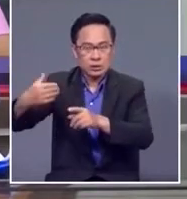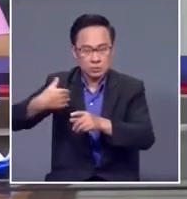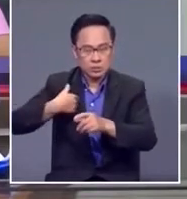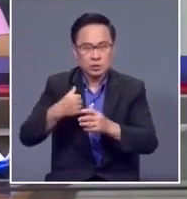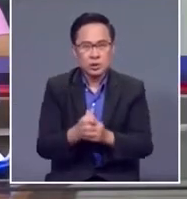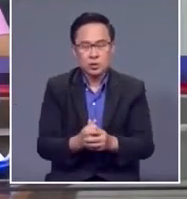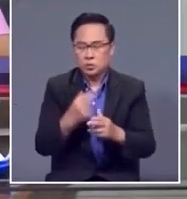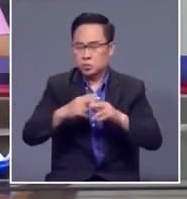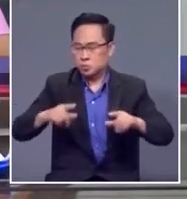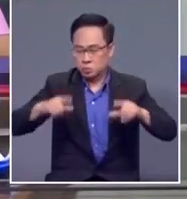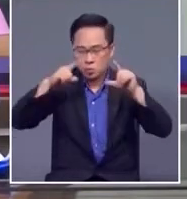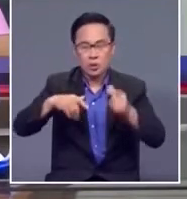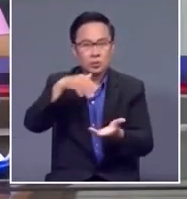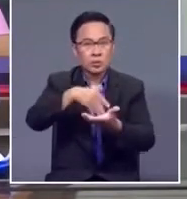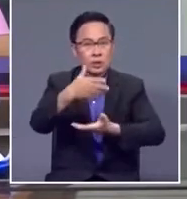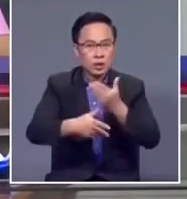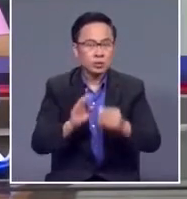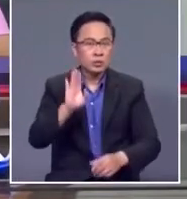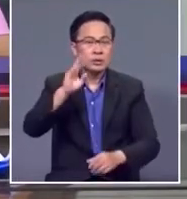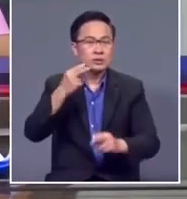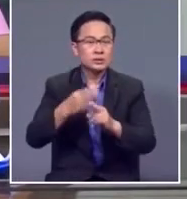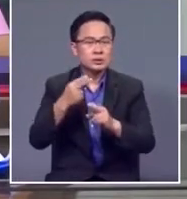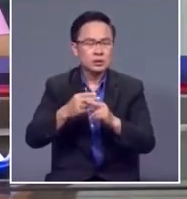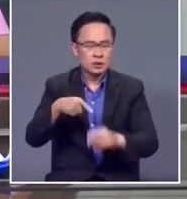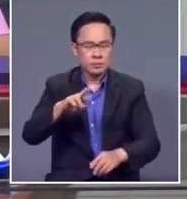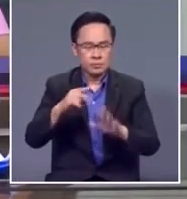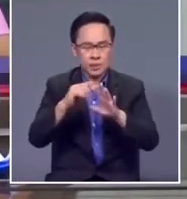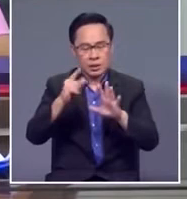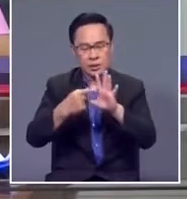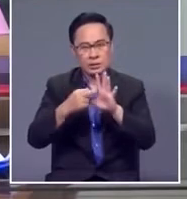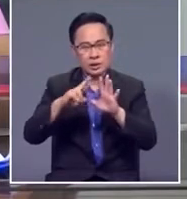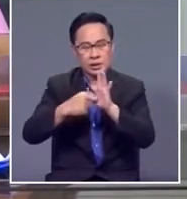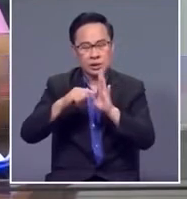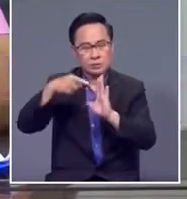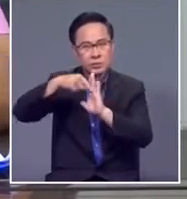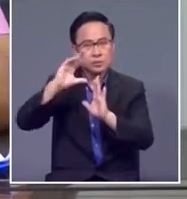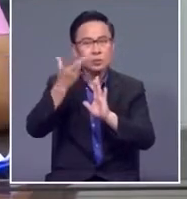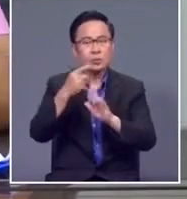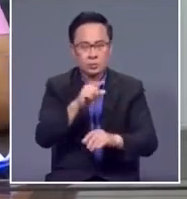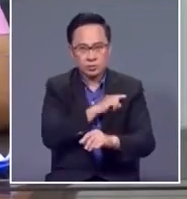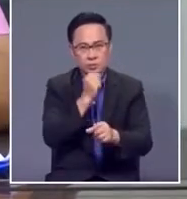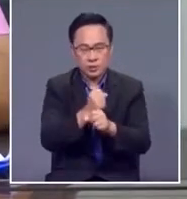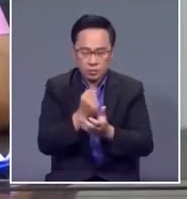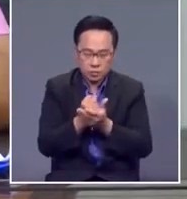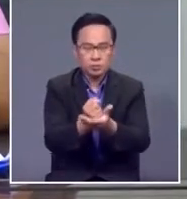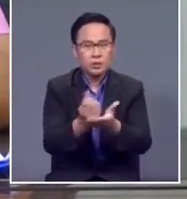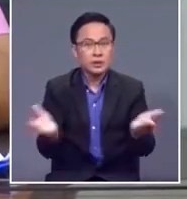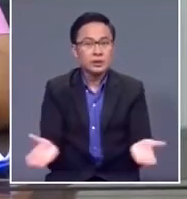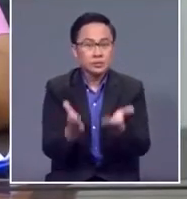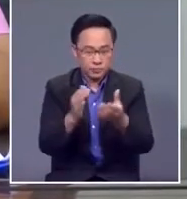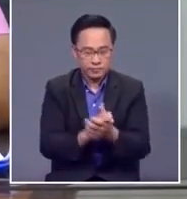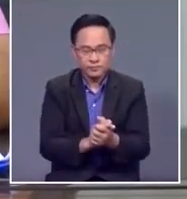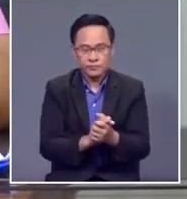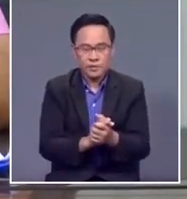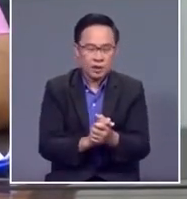ำในกรุงเทพนะครับโดยบริษัทประชารัฐรักสามัคคีจังหวัดพิษณุโลกเนี่ยก็มาสนับสนุนนะครับไม่ว่าจะเป็นในเรื่องของการสร้าง